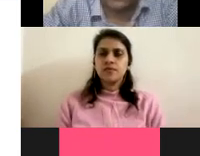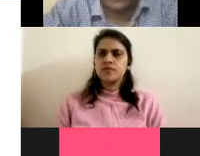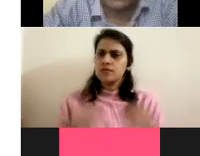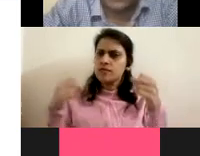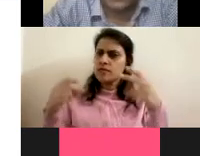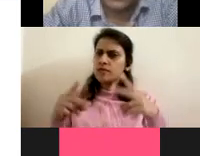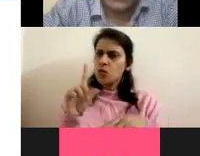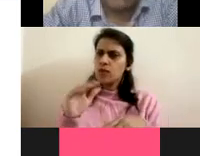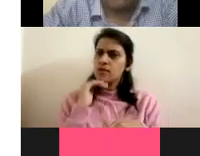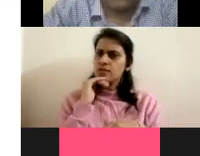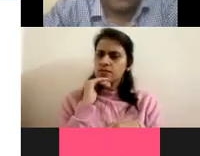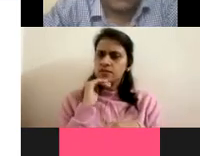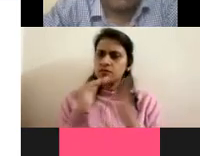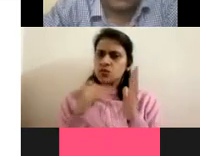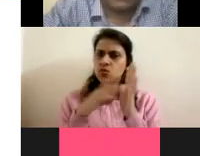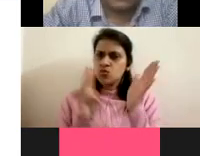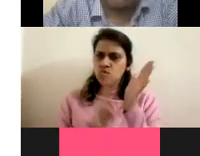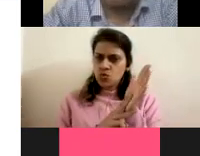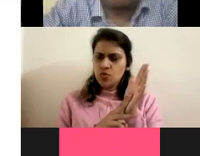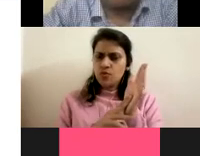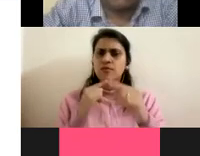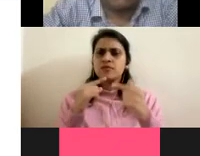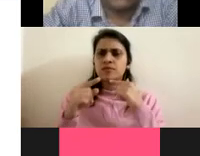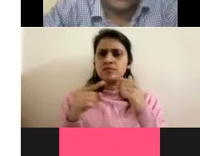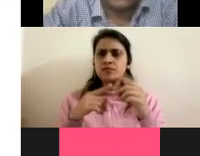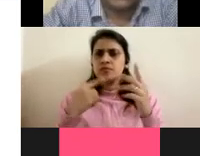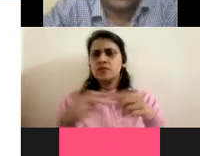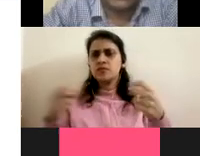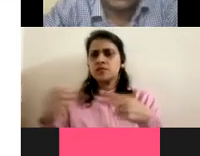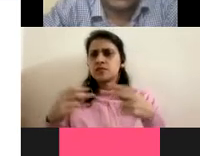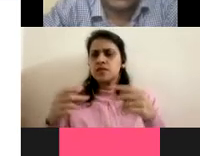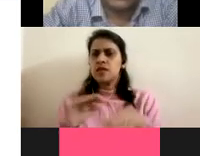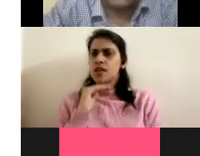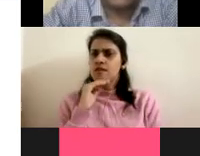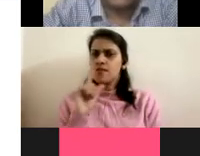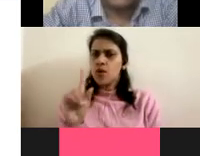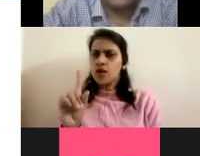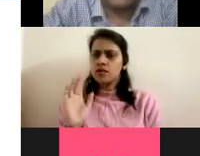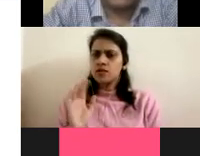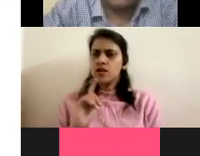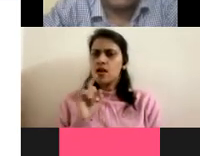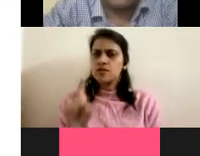put closed captioning interview will become perfect.